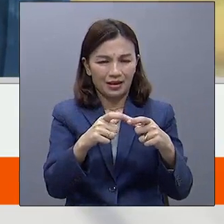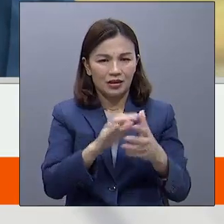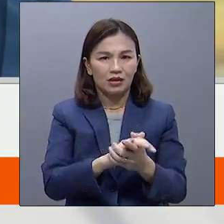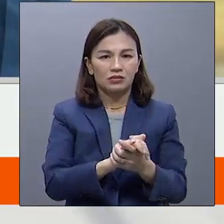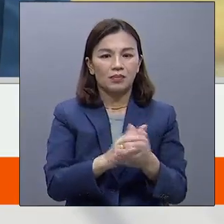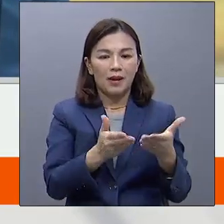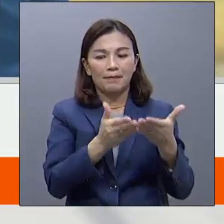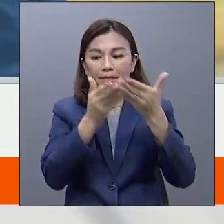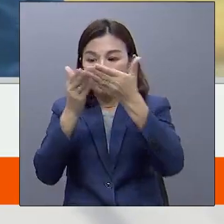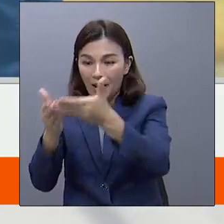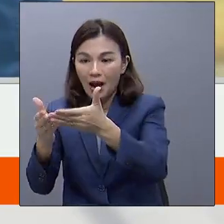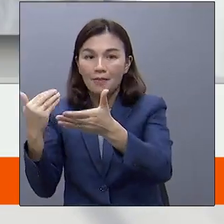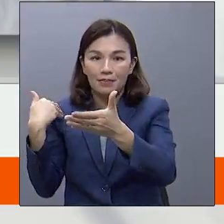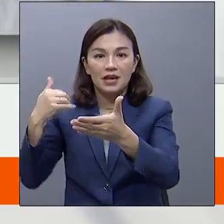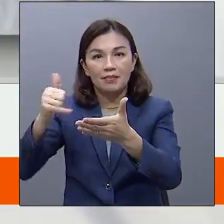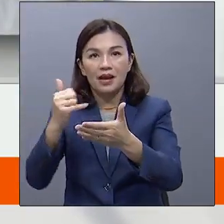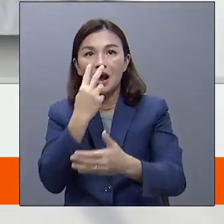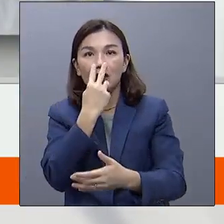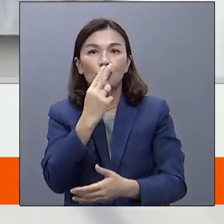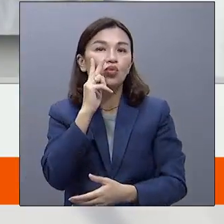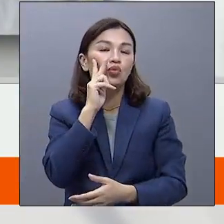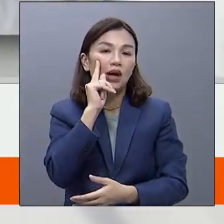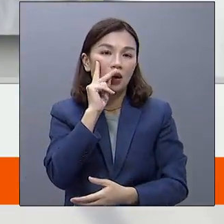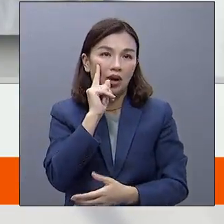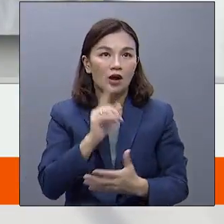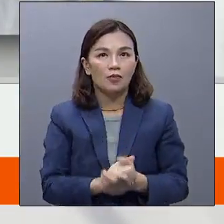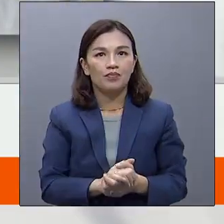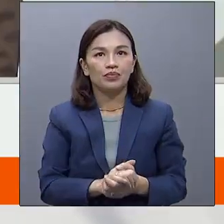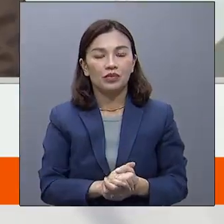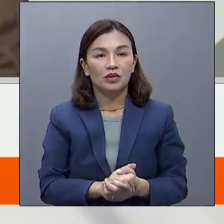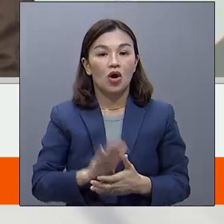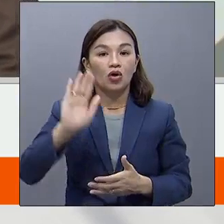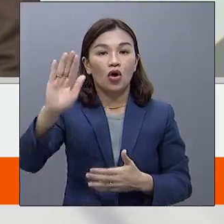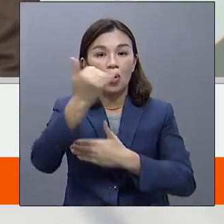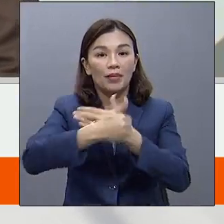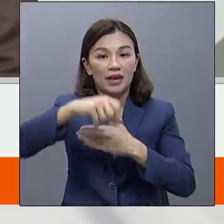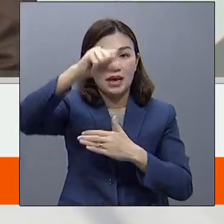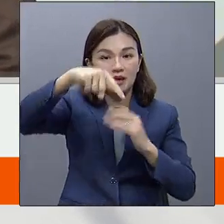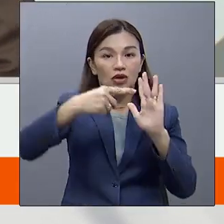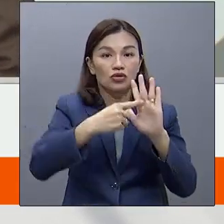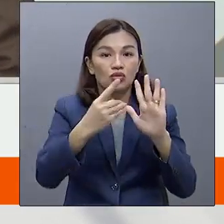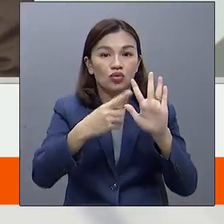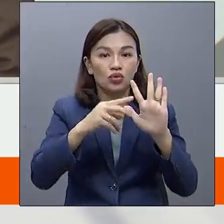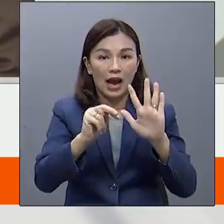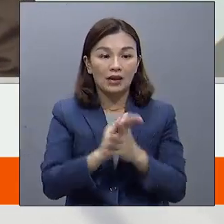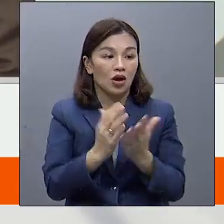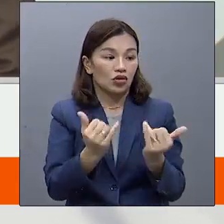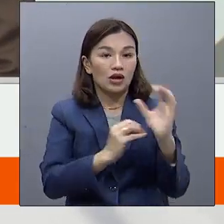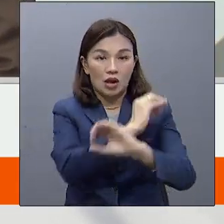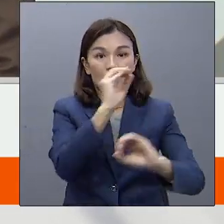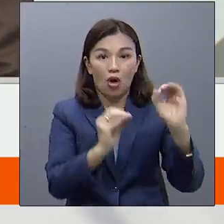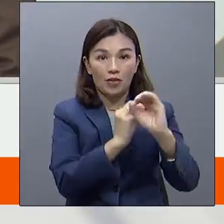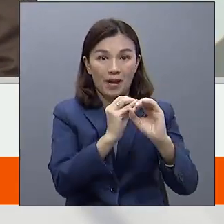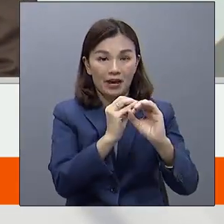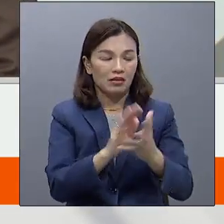ตอนนี้กำลังกำลังติดตามข่าวอยู่ครับแล้วอยู่ในห้วงเวลาที่ทางซูดานก็ยืนยันว่าเป็นช่วงเวลาปลอดภัยที่เราจะสามารถดูแล